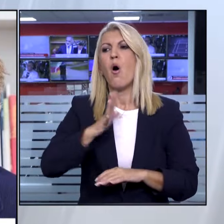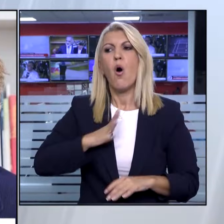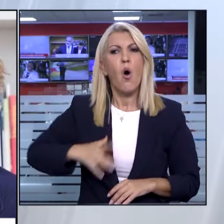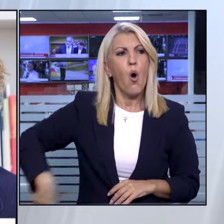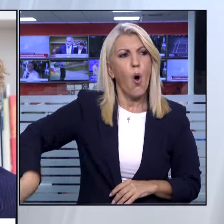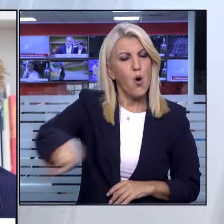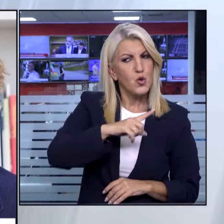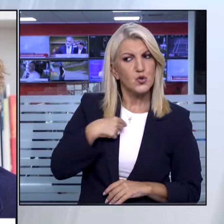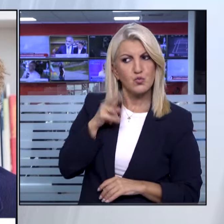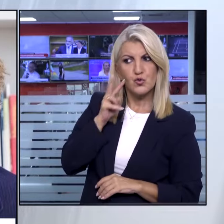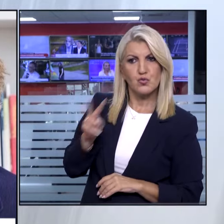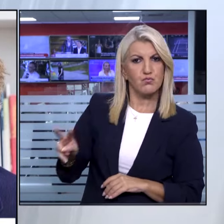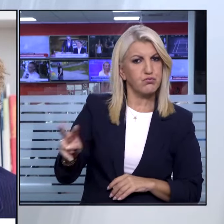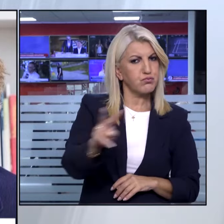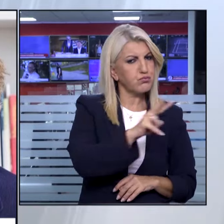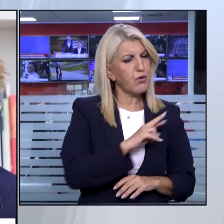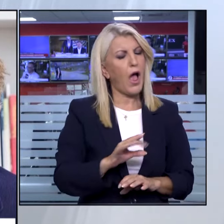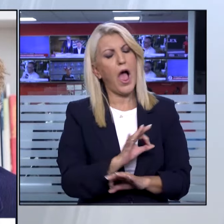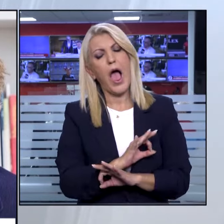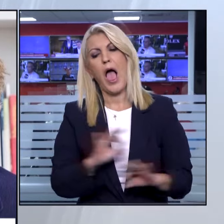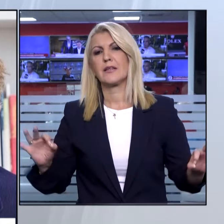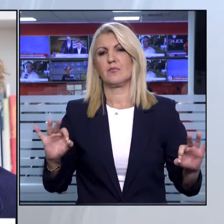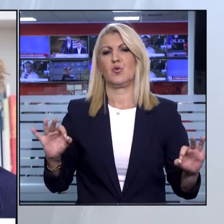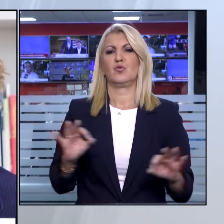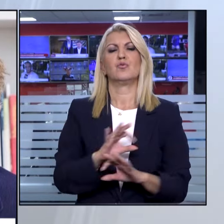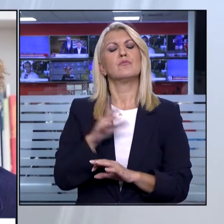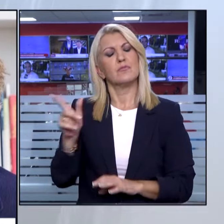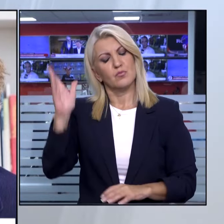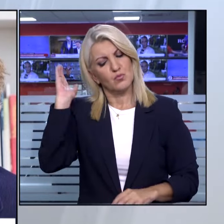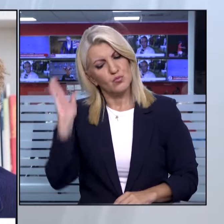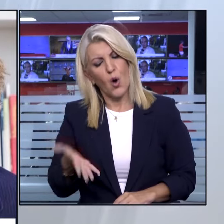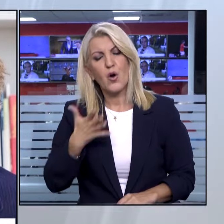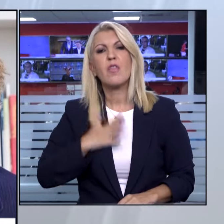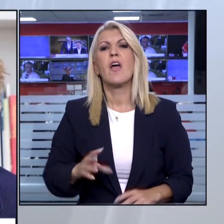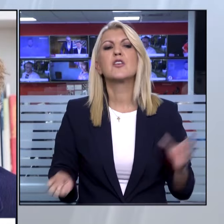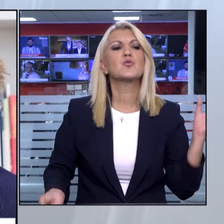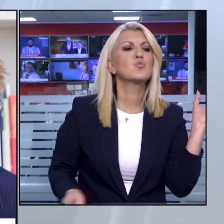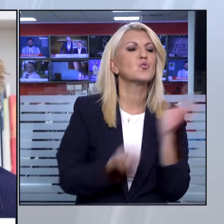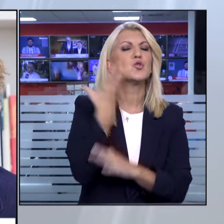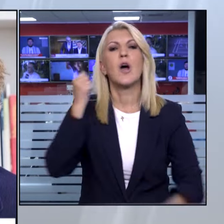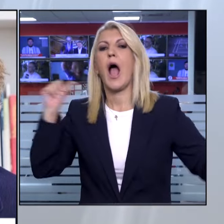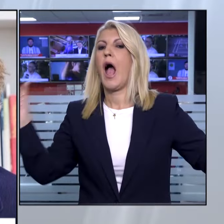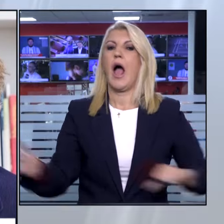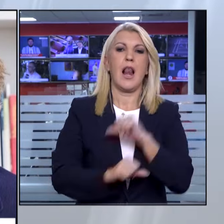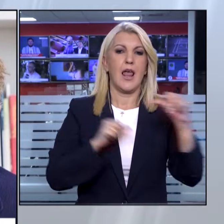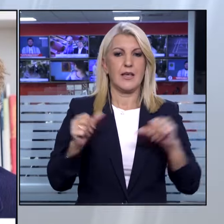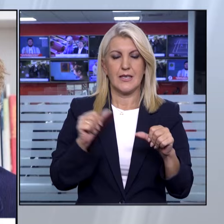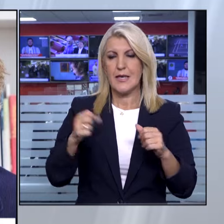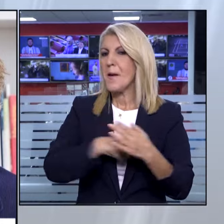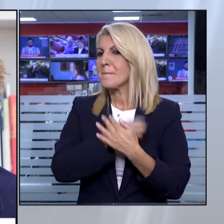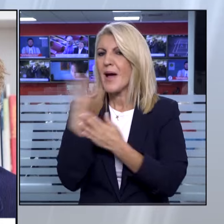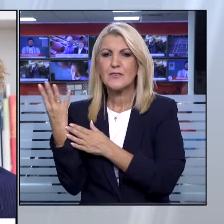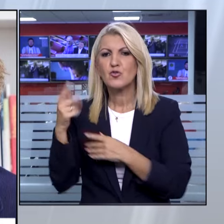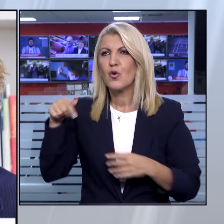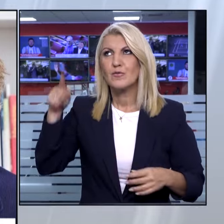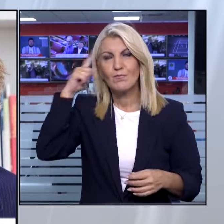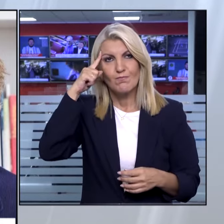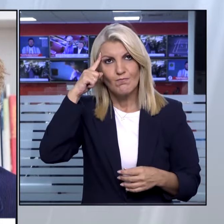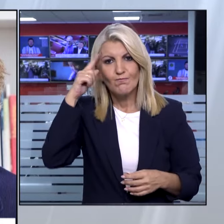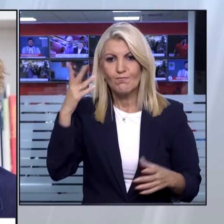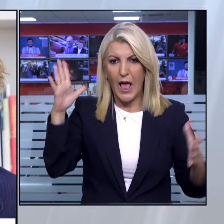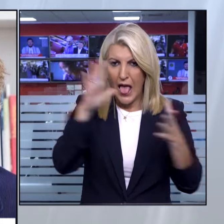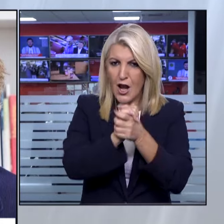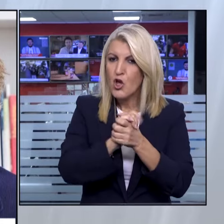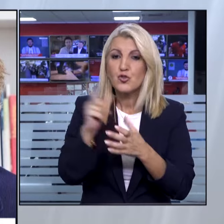μεγάλο στοίχημα για το ΠΑΣΟΚ την επόμενη μέρα δεν θα έλεγα ότι είναι η ενότητα. Την ενότητα σε ένα κόμμα τη διασφαλίζει η